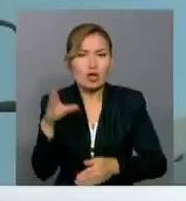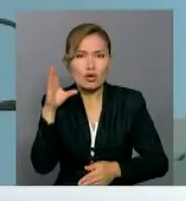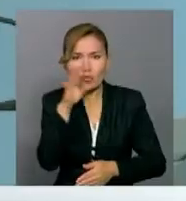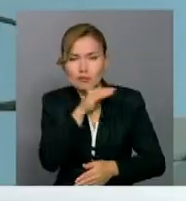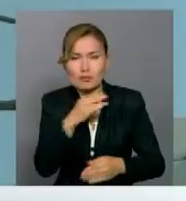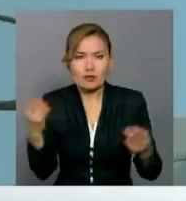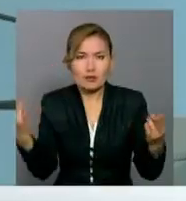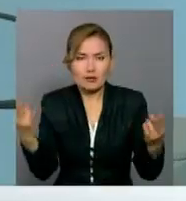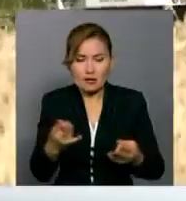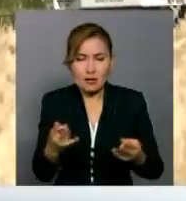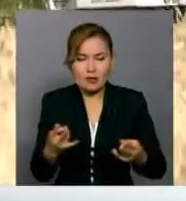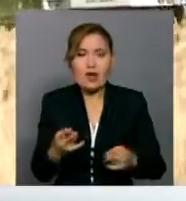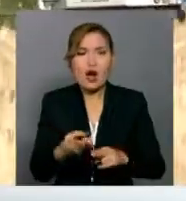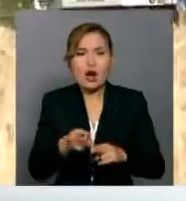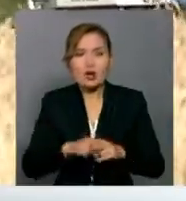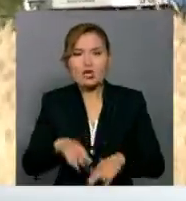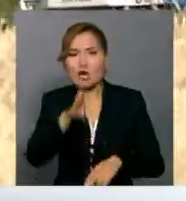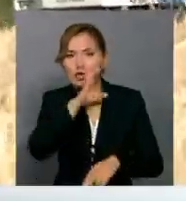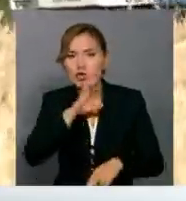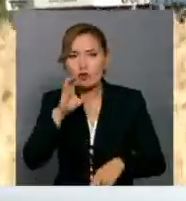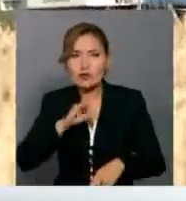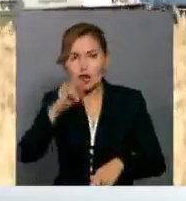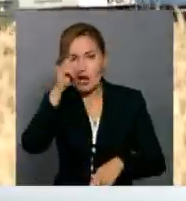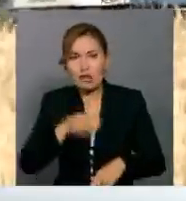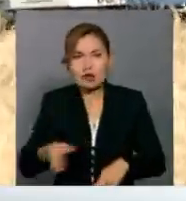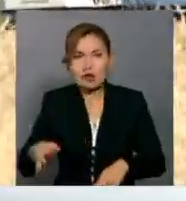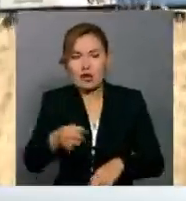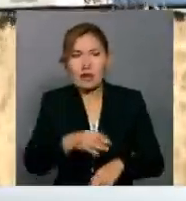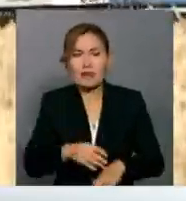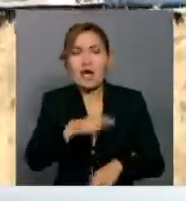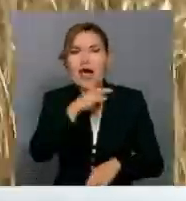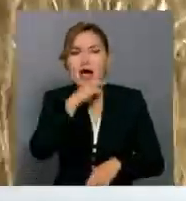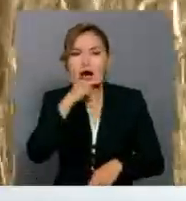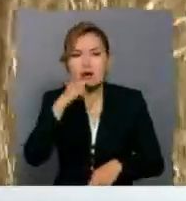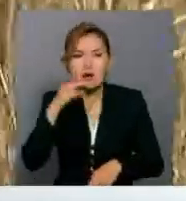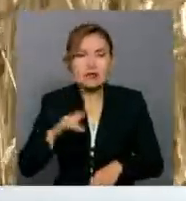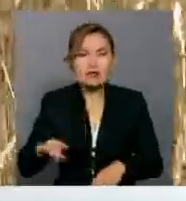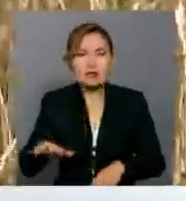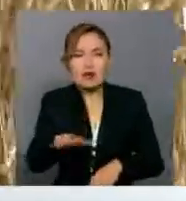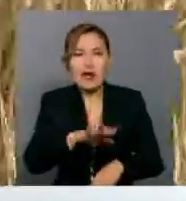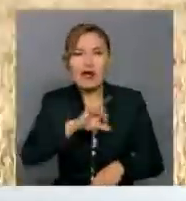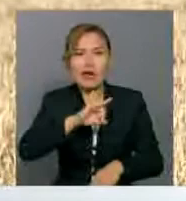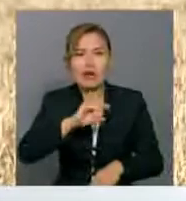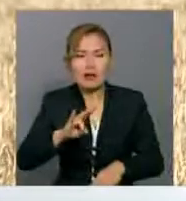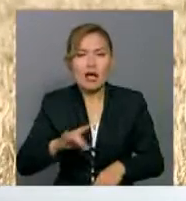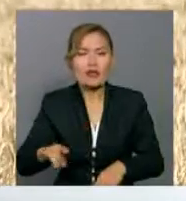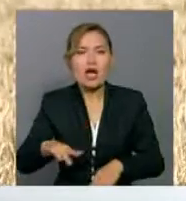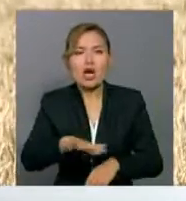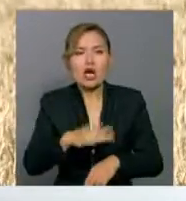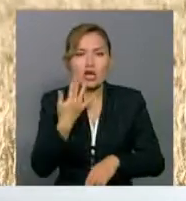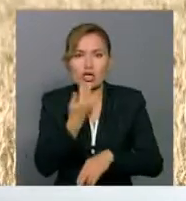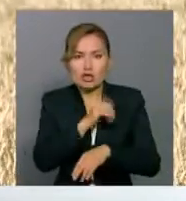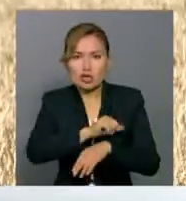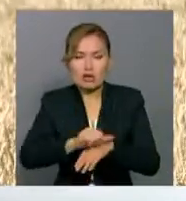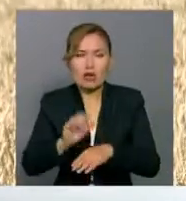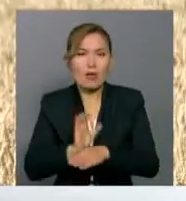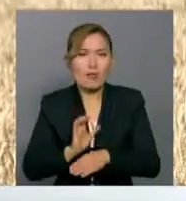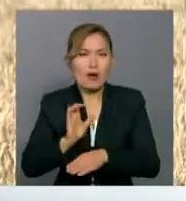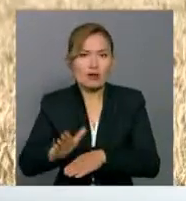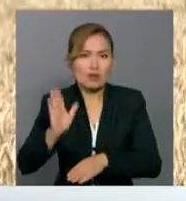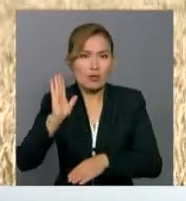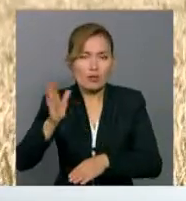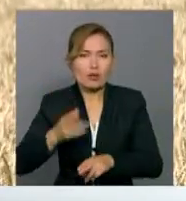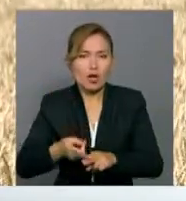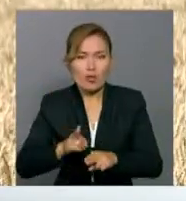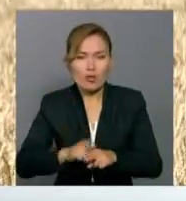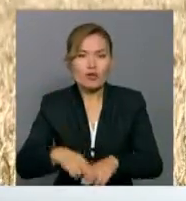диқандардың алдында. Жалпы солтүстіктің сары алтыны Ресей, Иран, Қытай елдеріне экспортталмақ, ал алдағы уақытта аграрийлер майлы